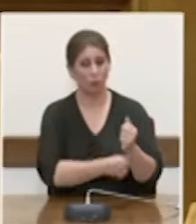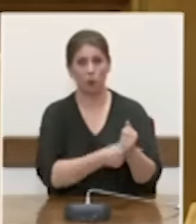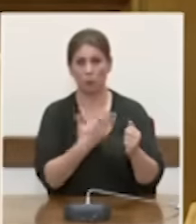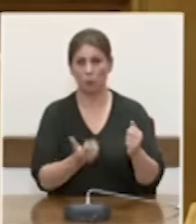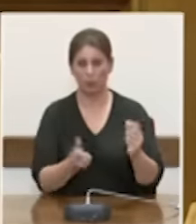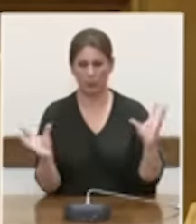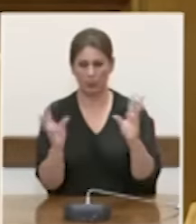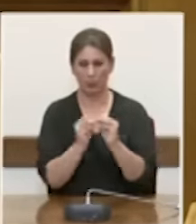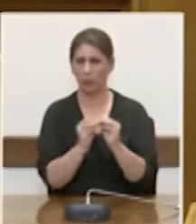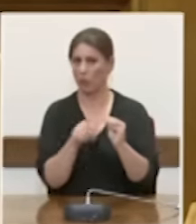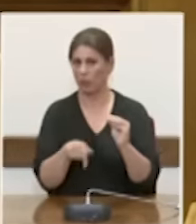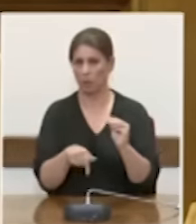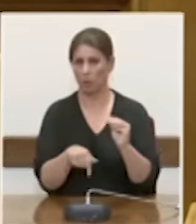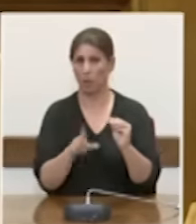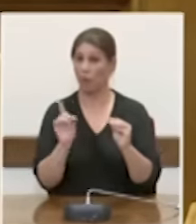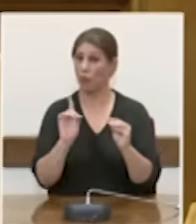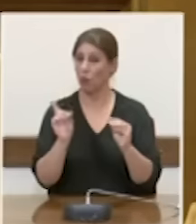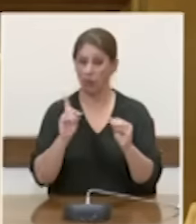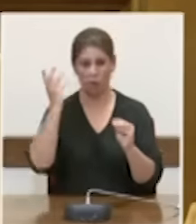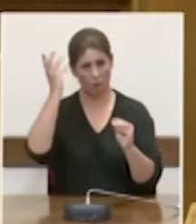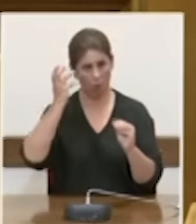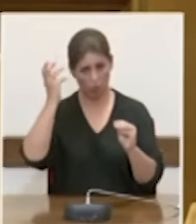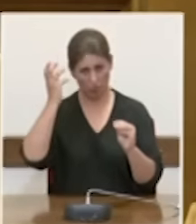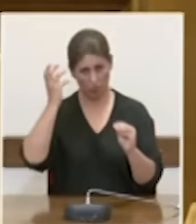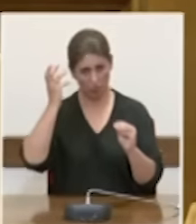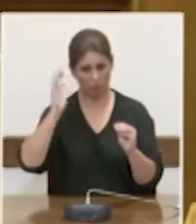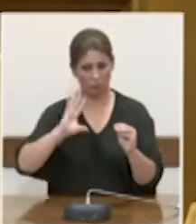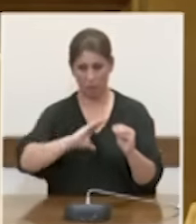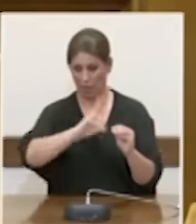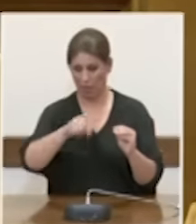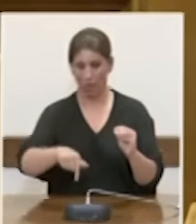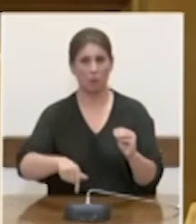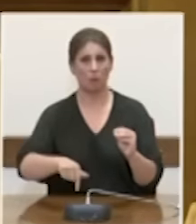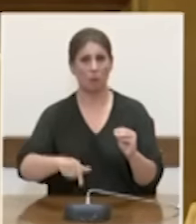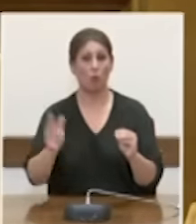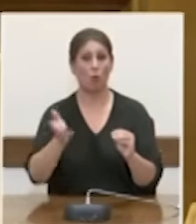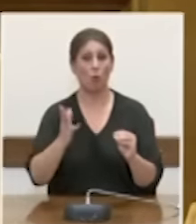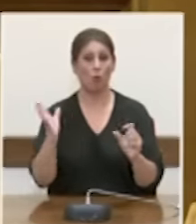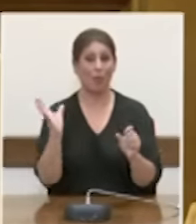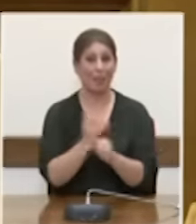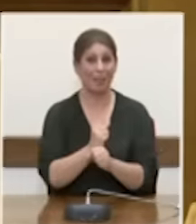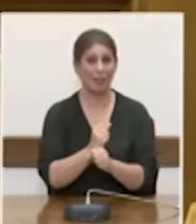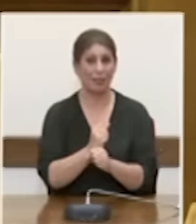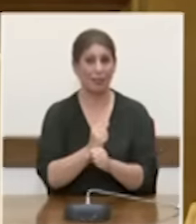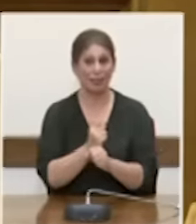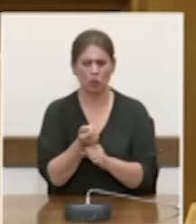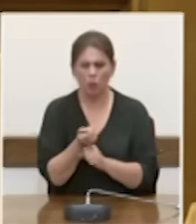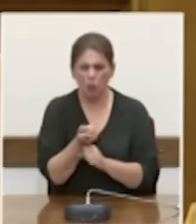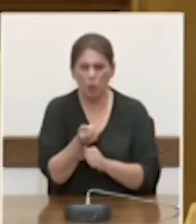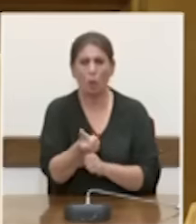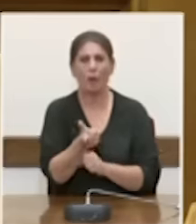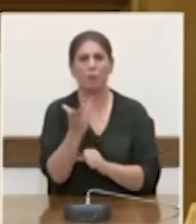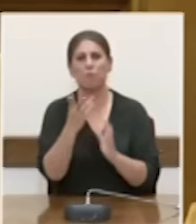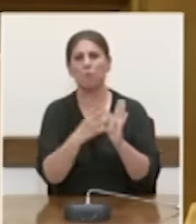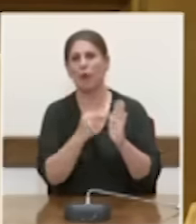συνολικά σήμερα. Και αυτό δεν είναι θεωρία. Γιατί μέχρι σήμερα όπου κατακτήθηκε το παραμικρό, για